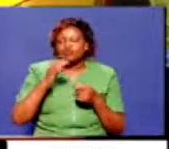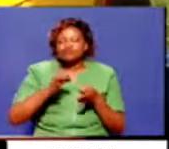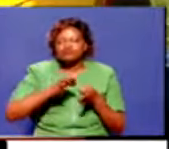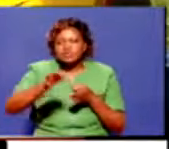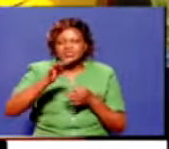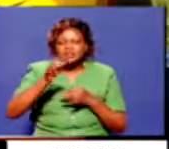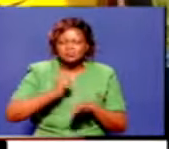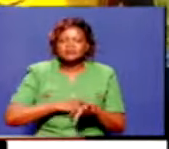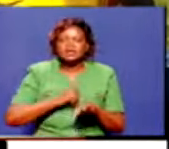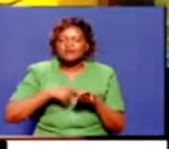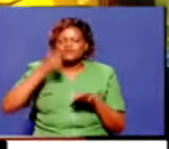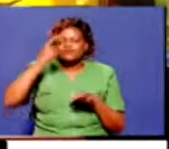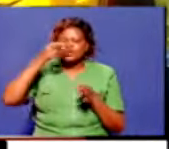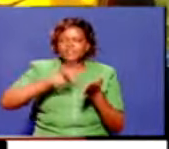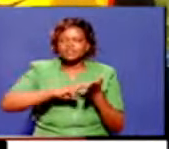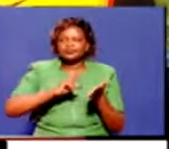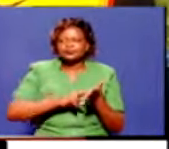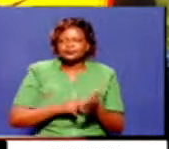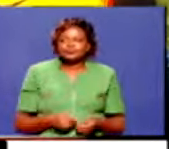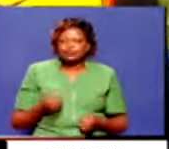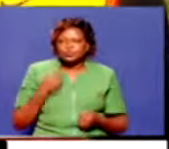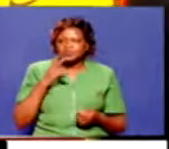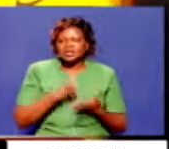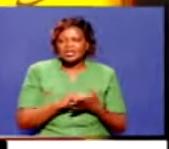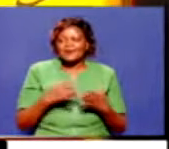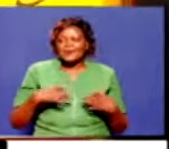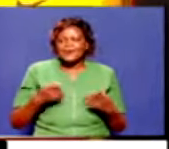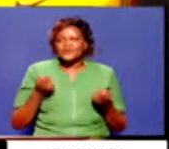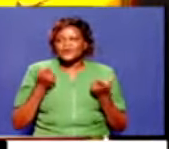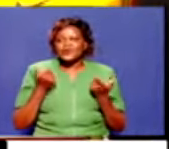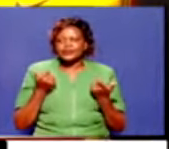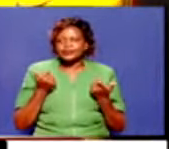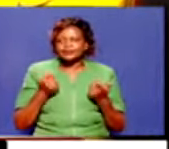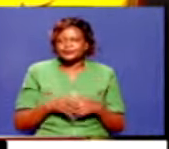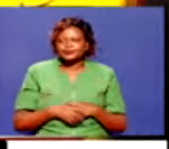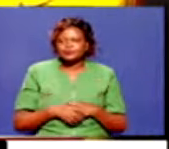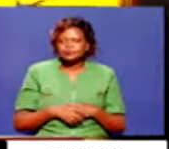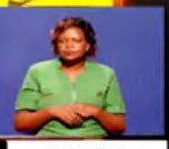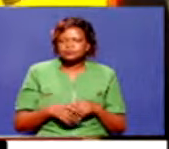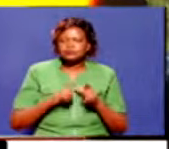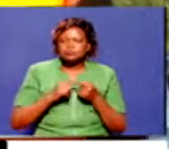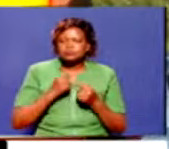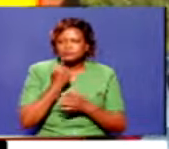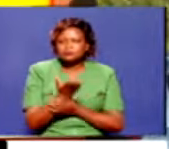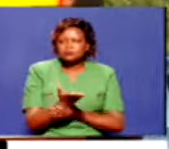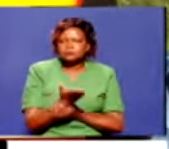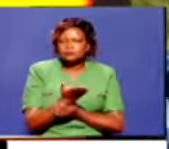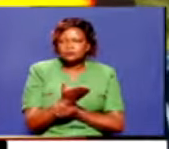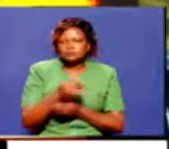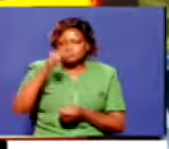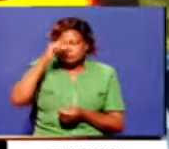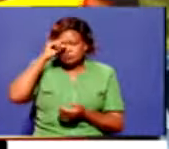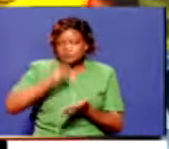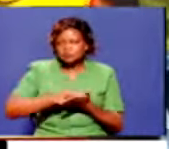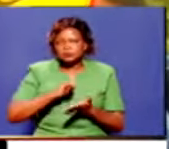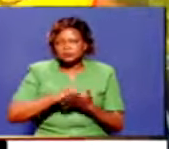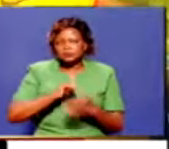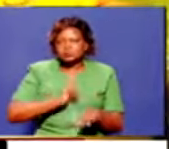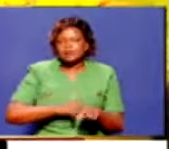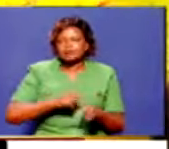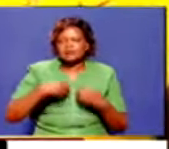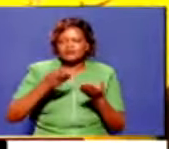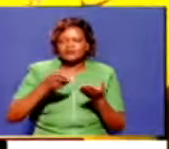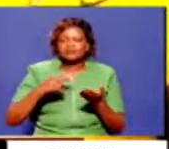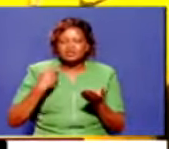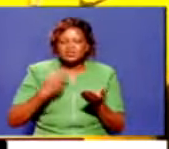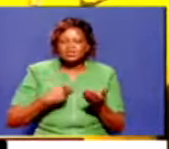ikisheheni. Kwa sasa tunaona idadi iko chini bado. Na tunaomba serikali kwamba hiyo muda ambayo umetupea ni kidogo sana.